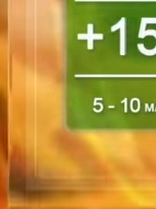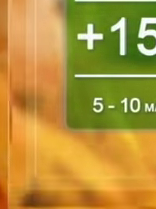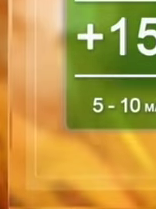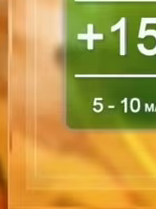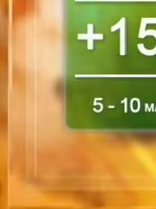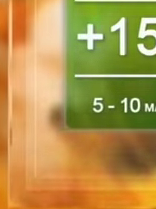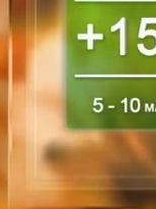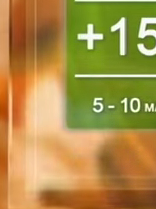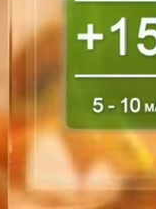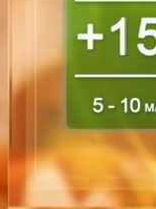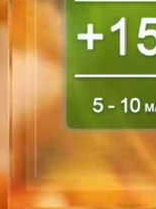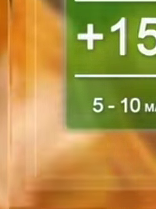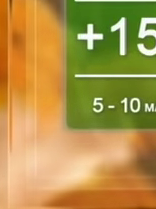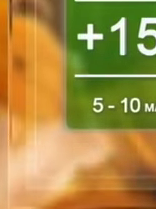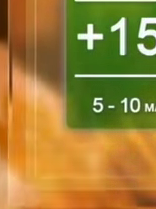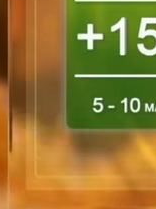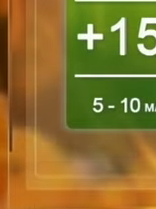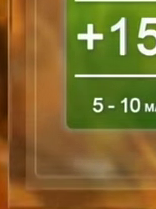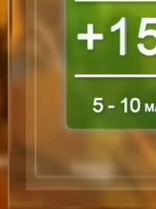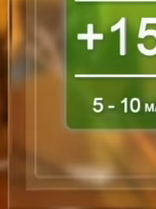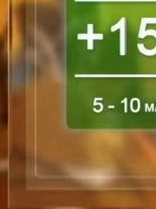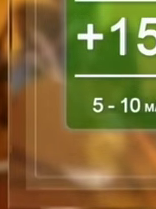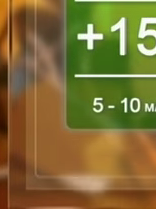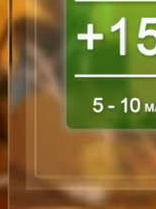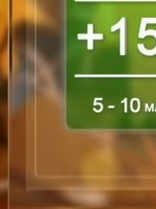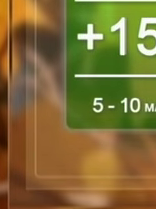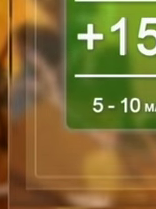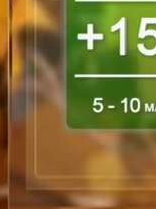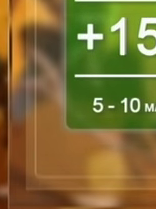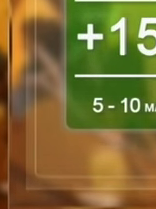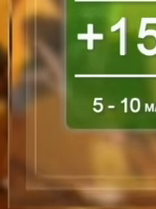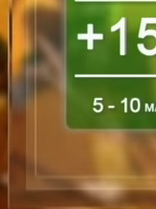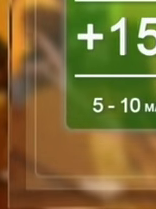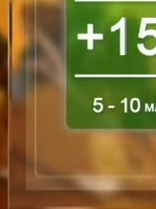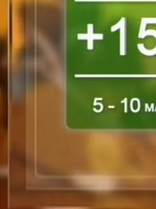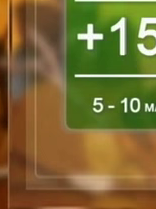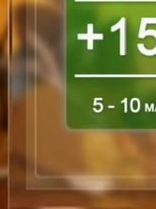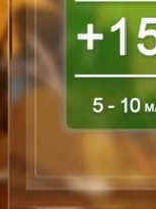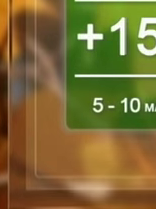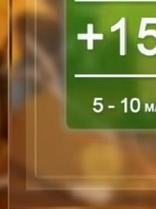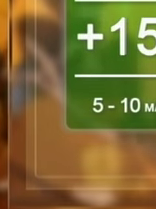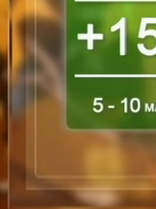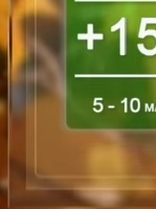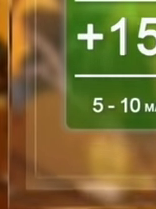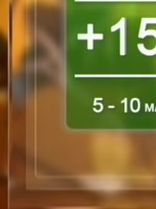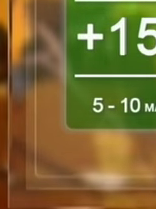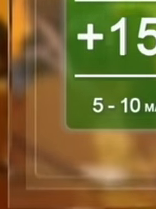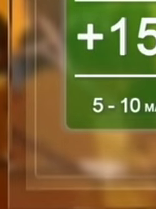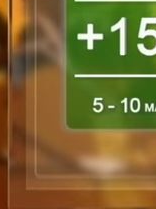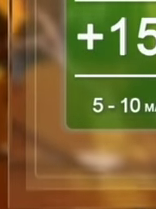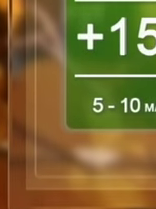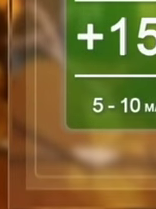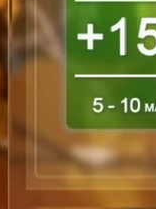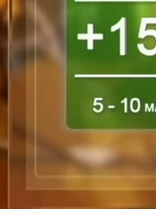11 вересня на Хмельниччині синоптики прогнозують мінливу хмарність. Опадів не очікується. Вночі та вранці можливий